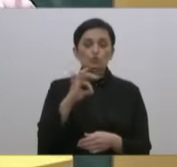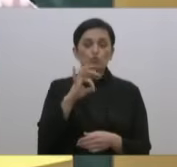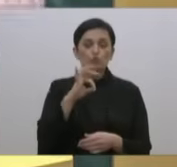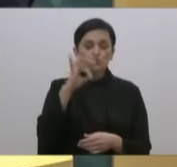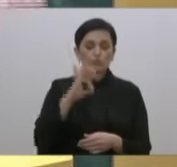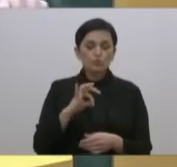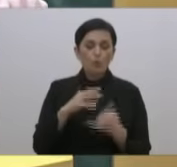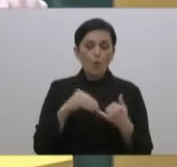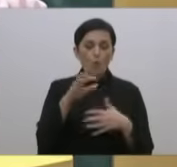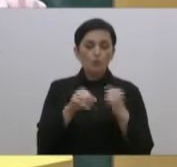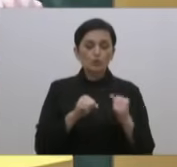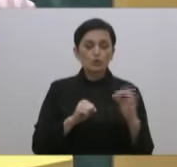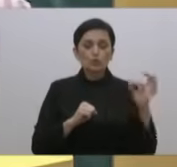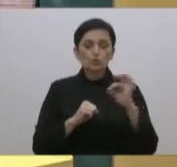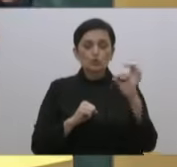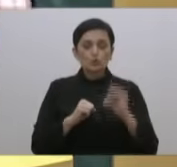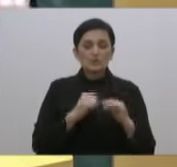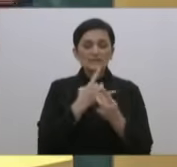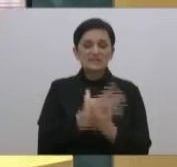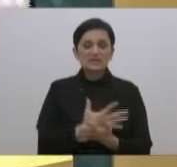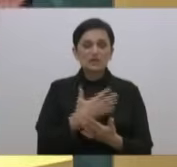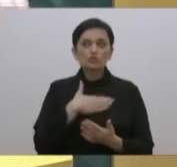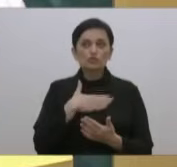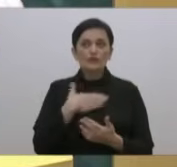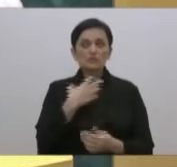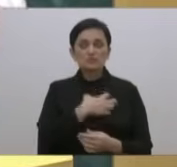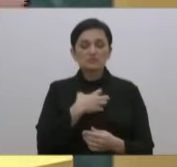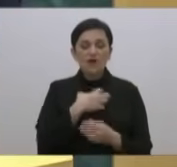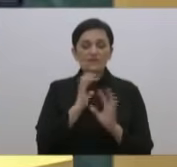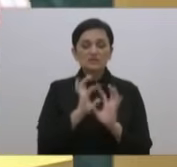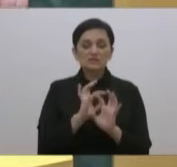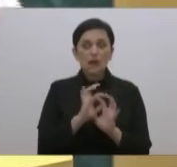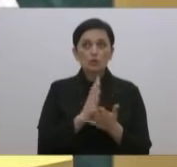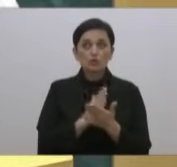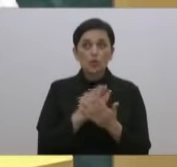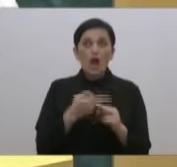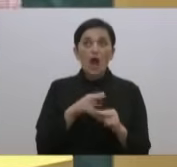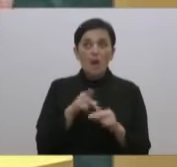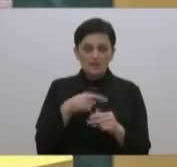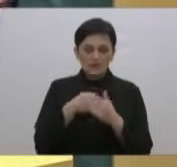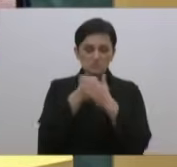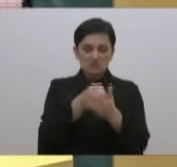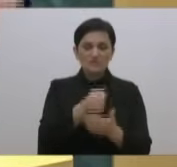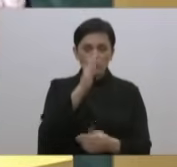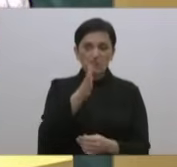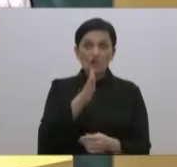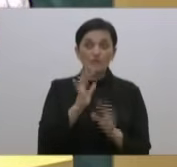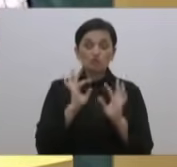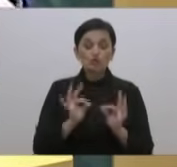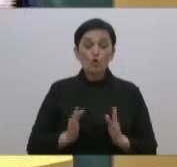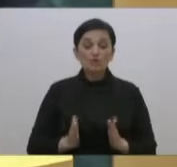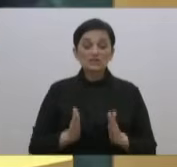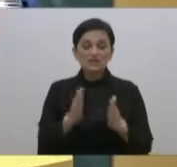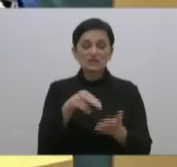0% ოკუპაცია და 0% სიღარიბა, ეს არის ჩვენი მთავარი საზრუნავი და ამას მივახცევთ, იმიტომ რომ სწორ